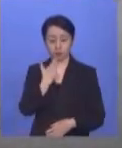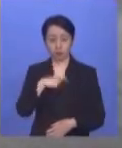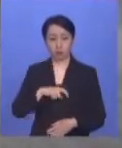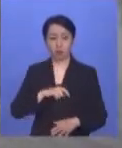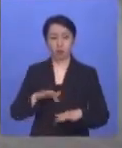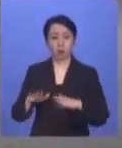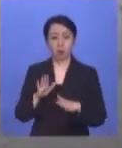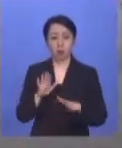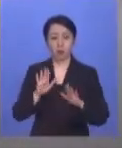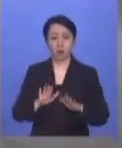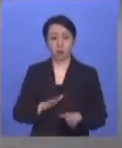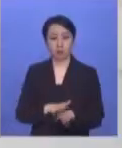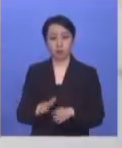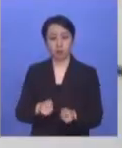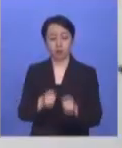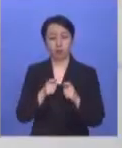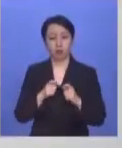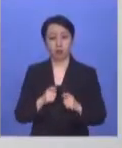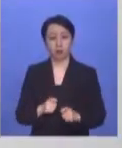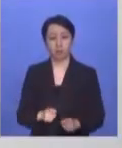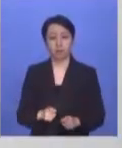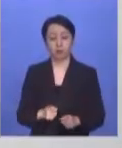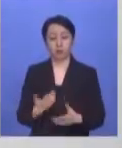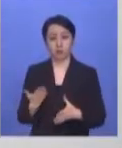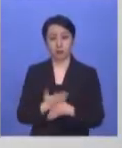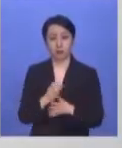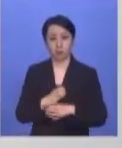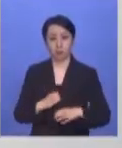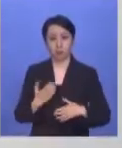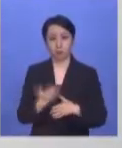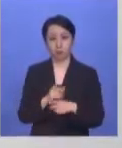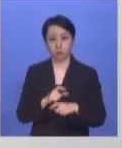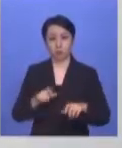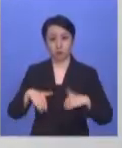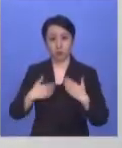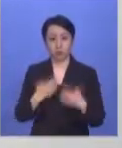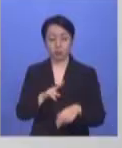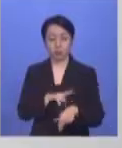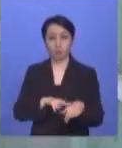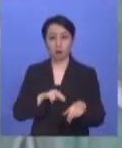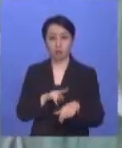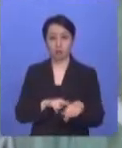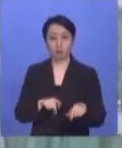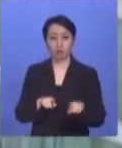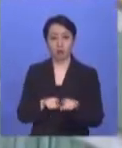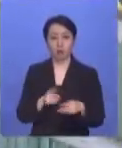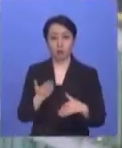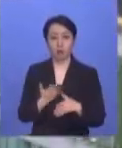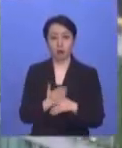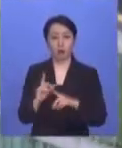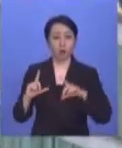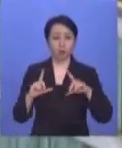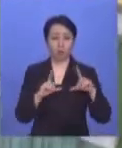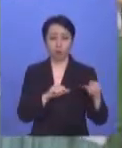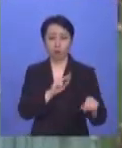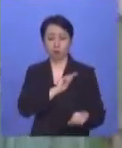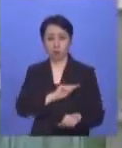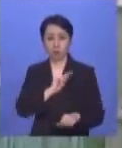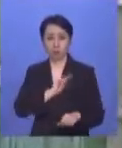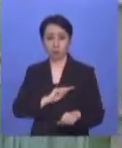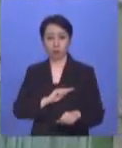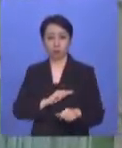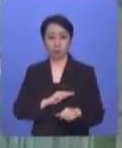стихия Наряду с местными исполнительными органами и спасателями помощь людям оказывали полицейские они содействовали эвакуации работам по